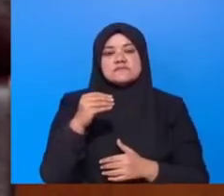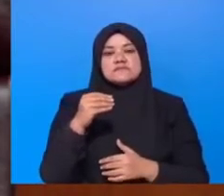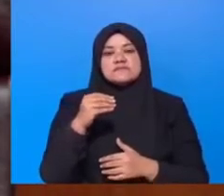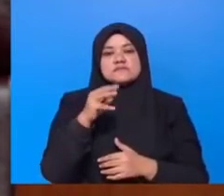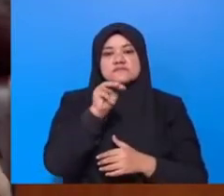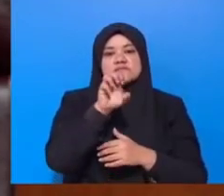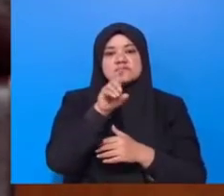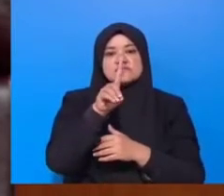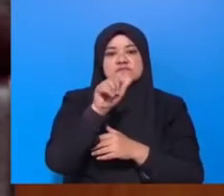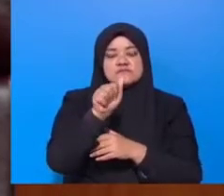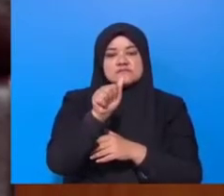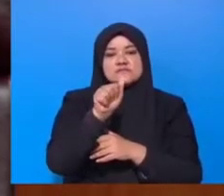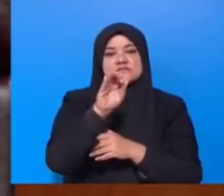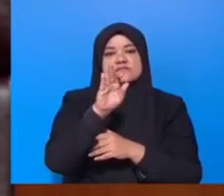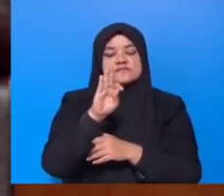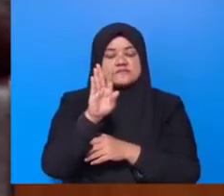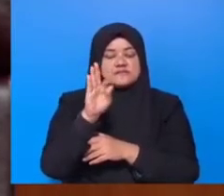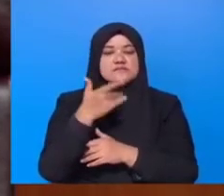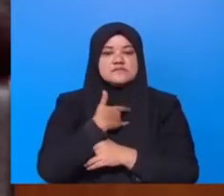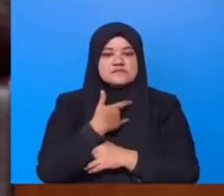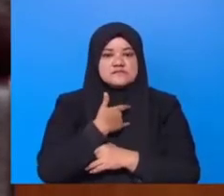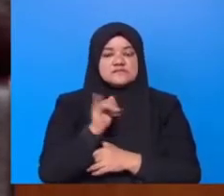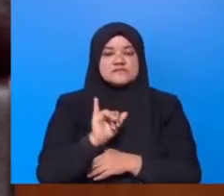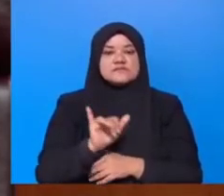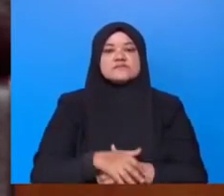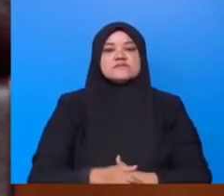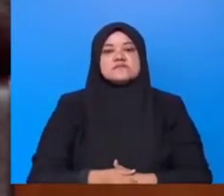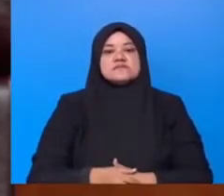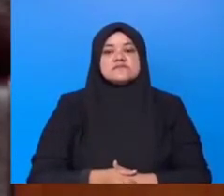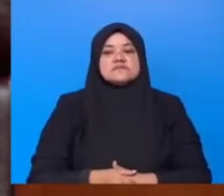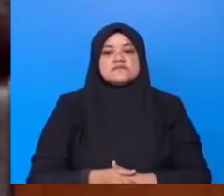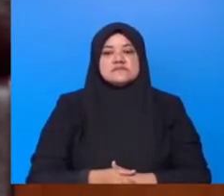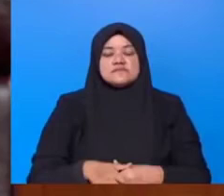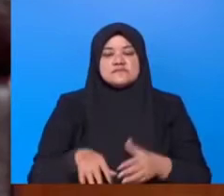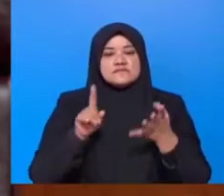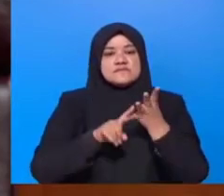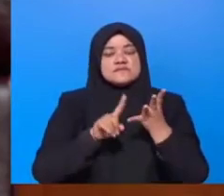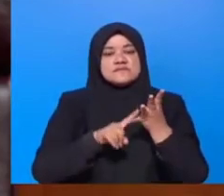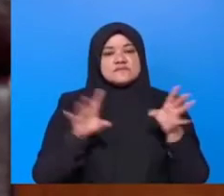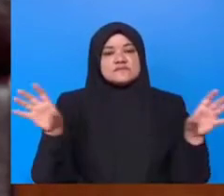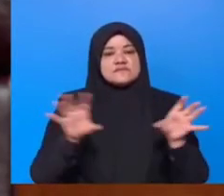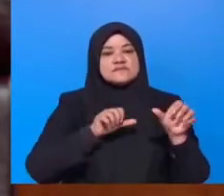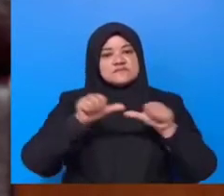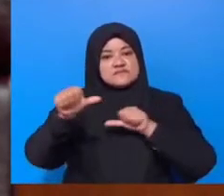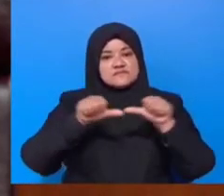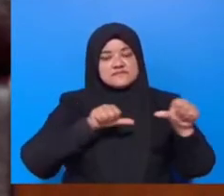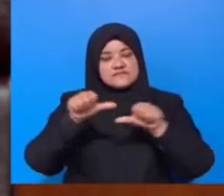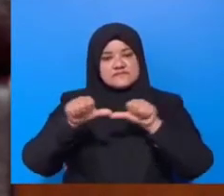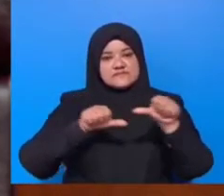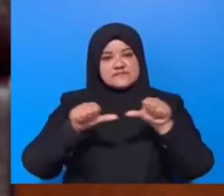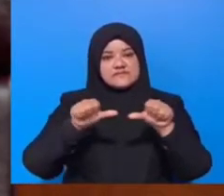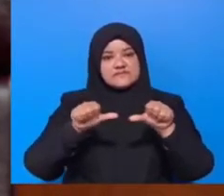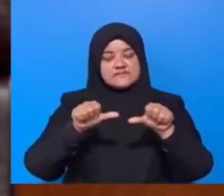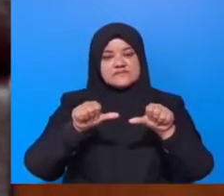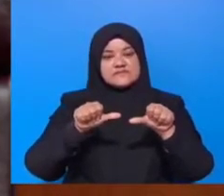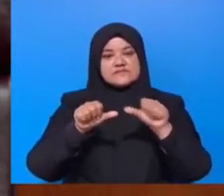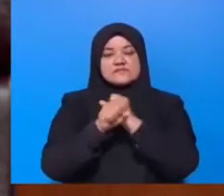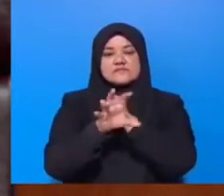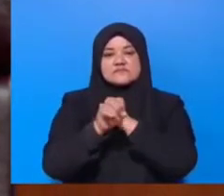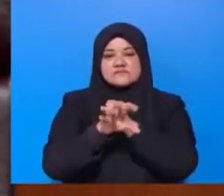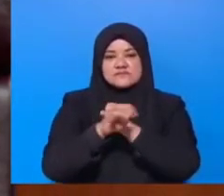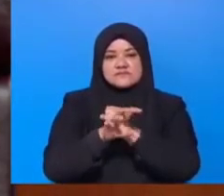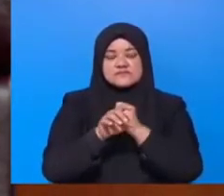media sosial Kementerian Kesehatan Hi hat keempat mengadakan activity activity publicity